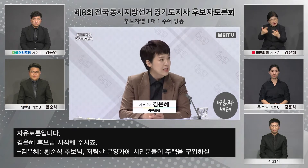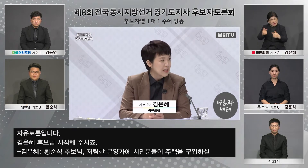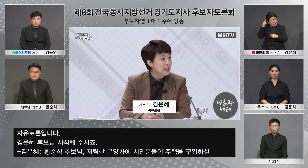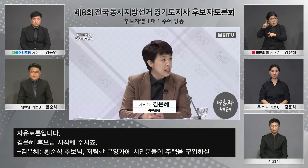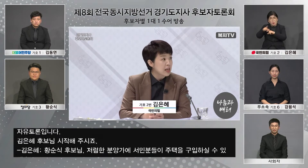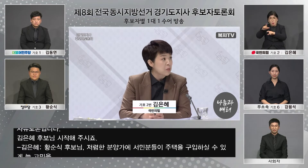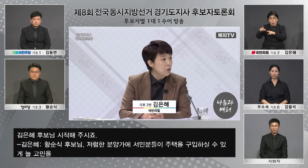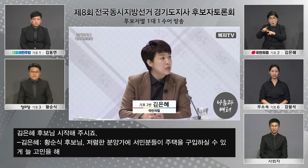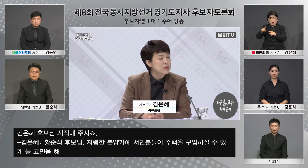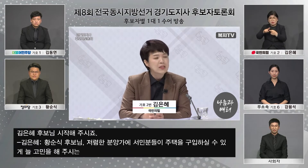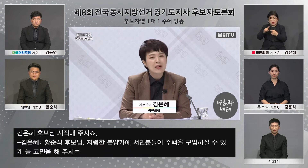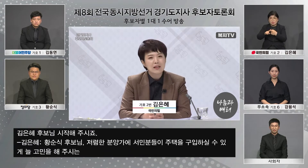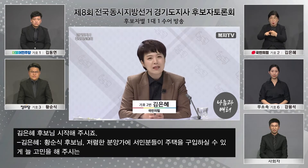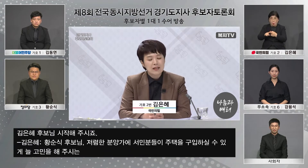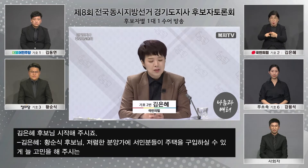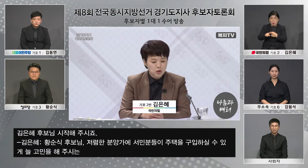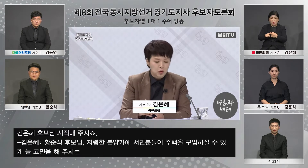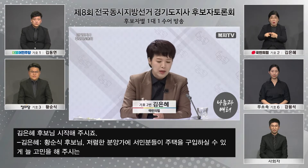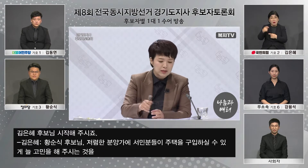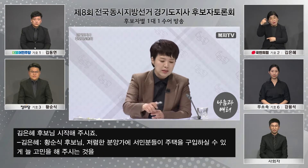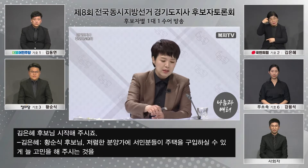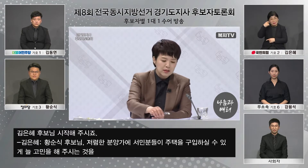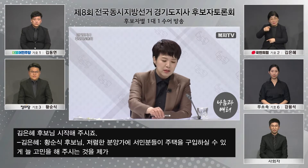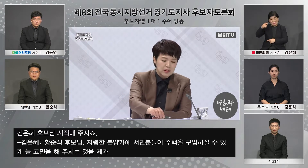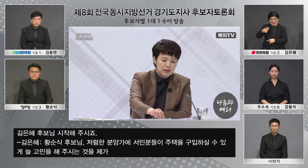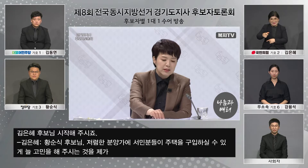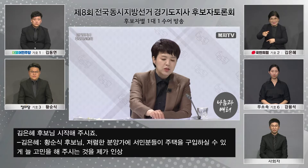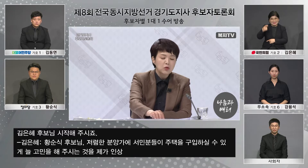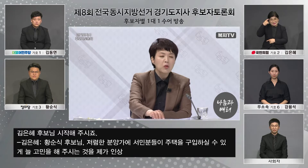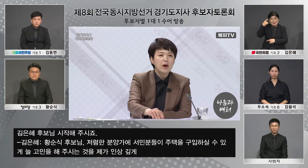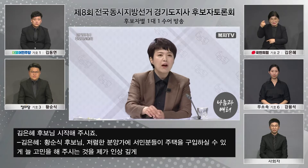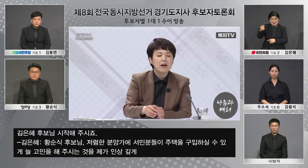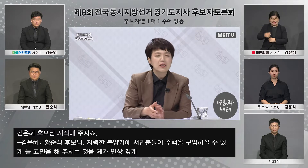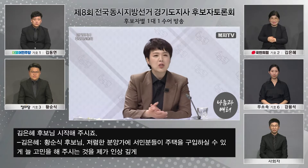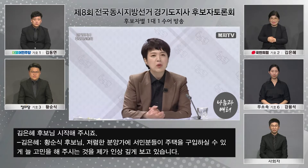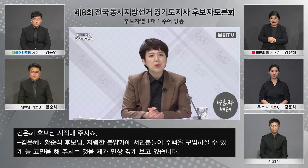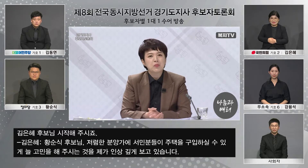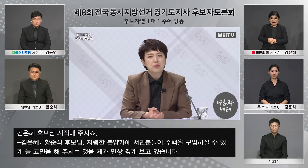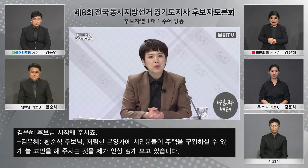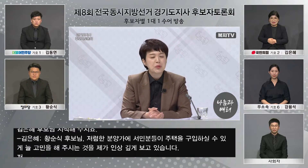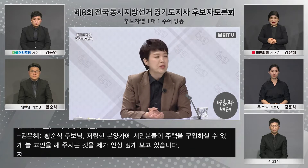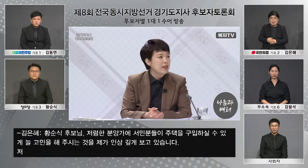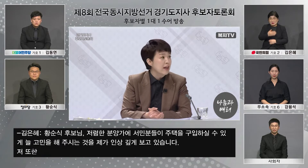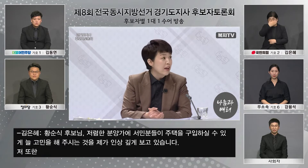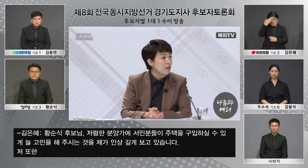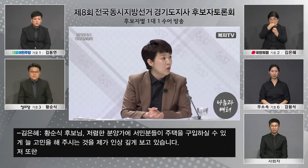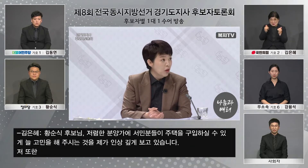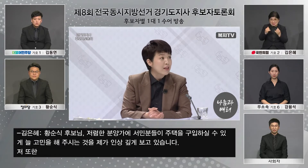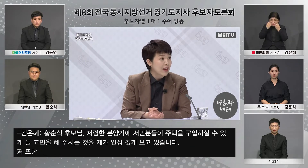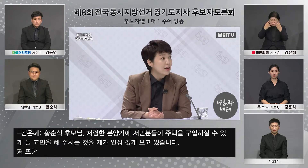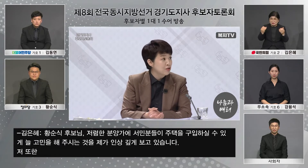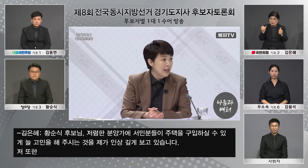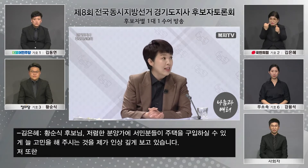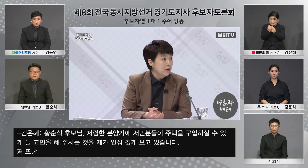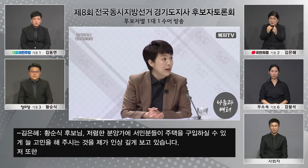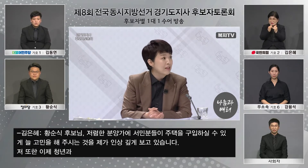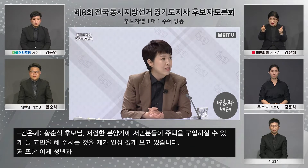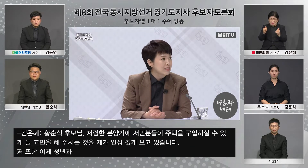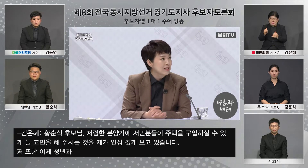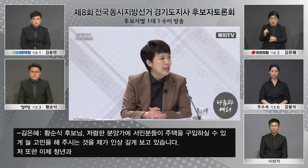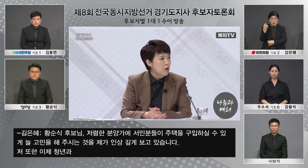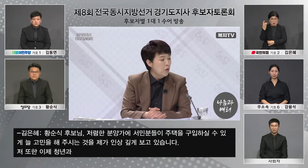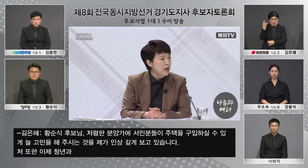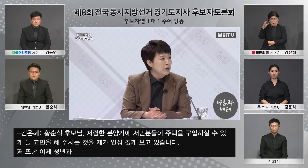거를 제가 인상 깊게 보고 있습니다. 저 또한 이제 그 청년과 신혼 부부분들에게요 원가 주택이라고